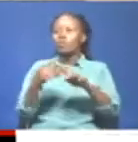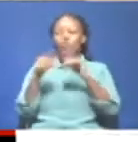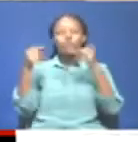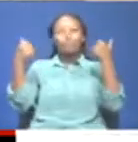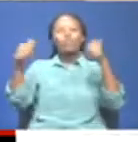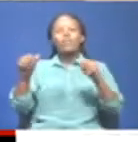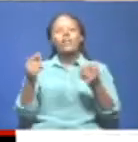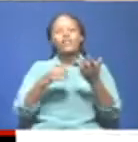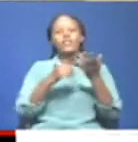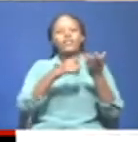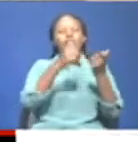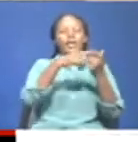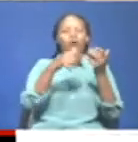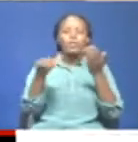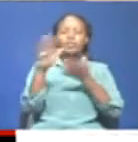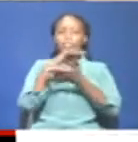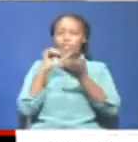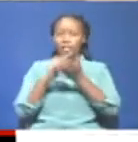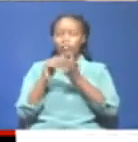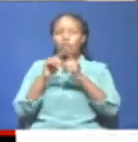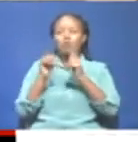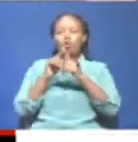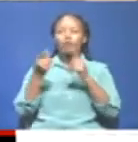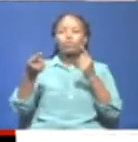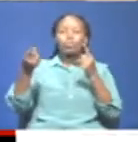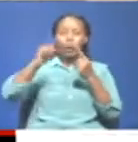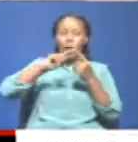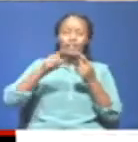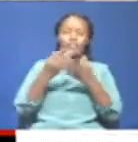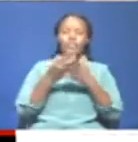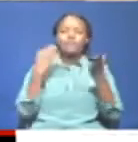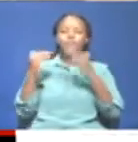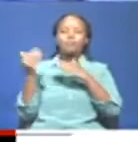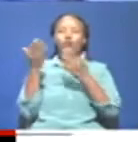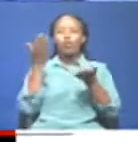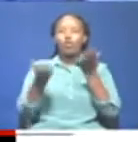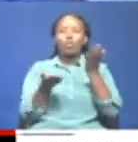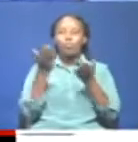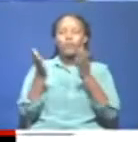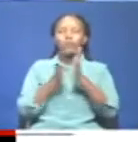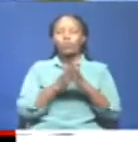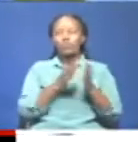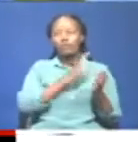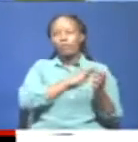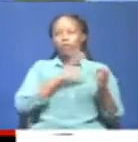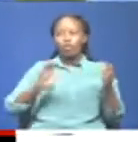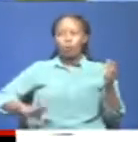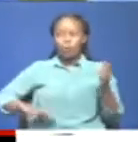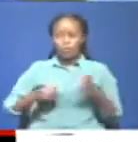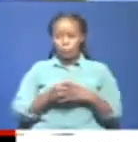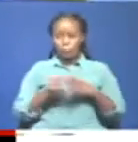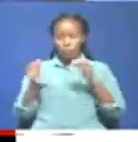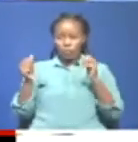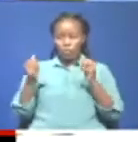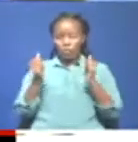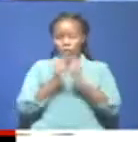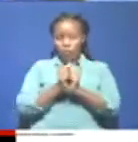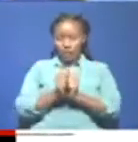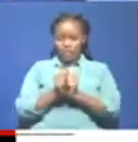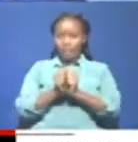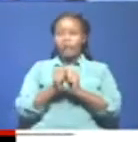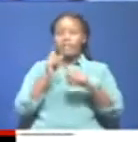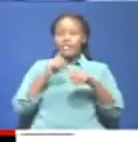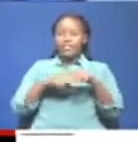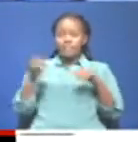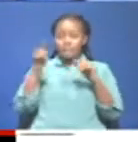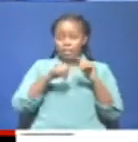kuhesabu kura na kujumuisha kabla ya kulinganisha na yale ya tume hiyo. Together, when we go to the